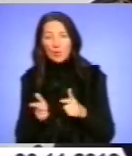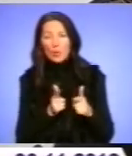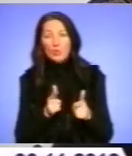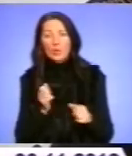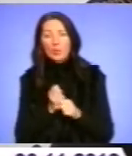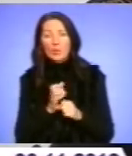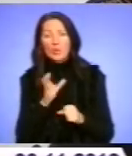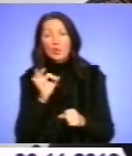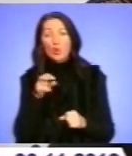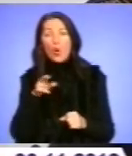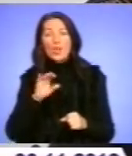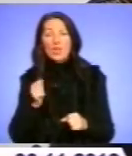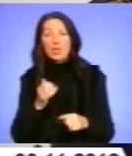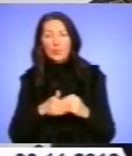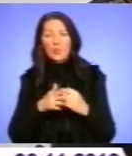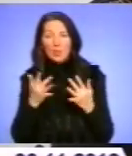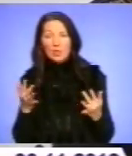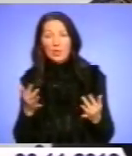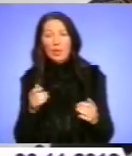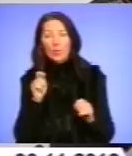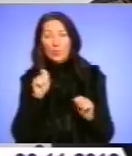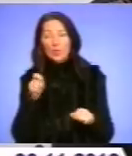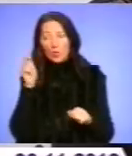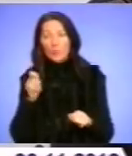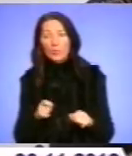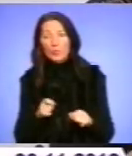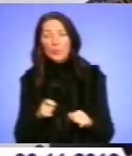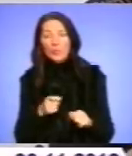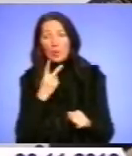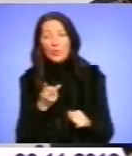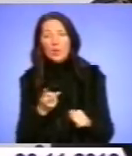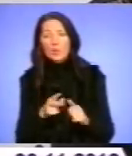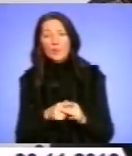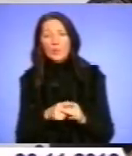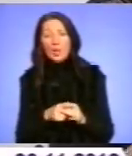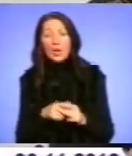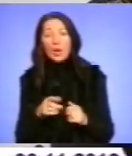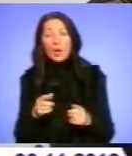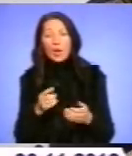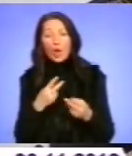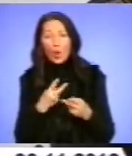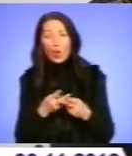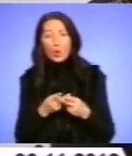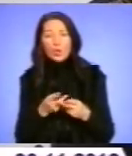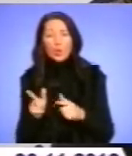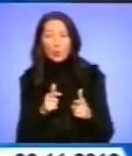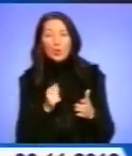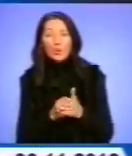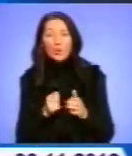перевірити. Все, повністю колонії готові до функціонування осінньо-зимовий